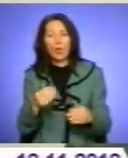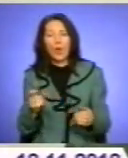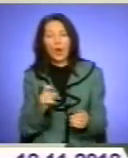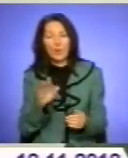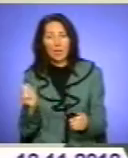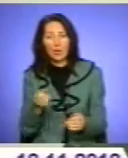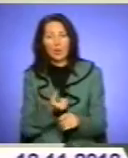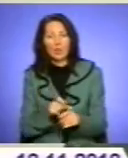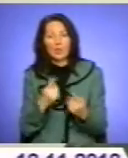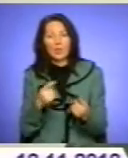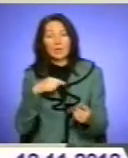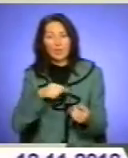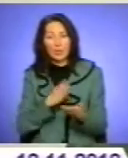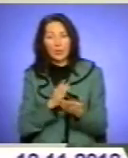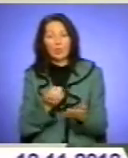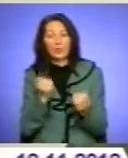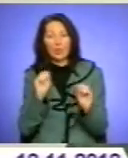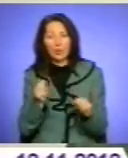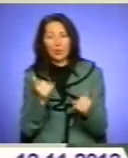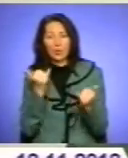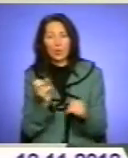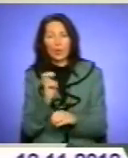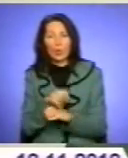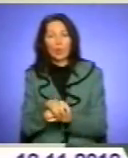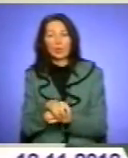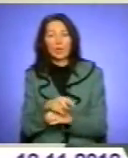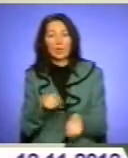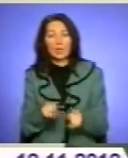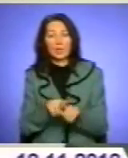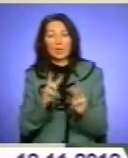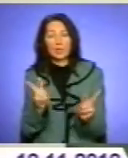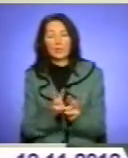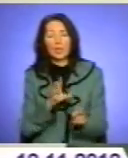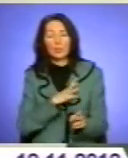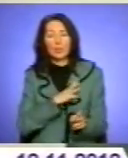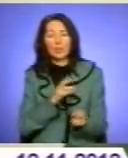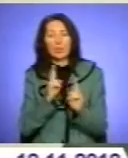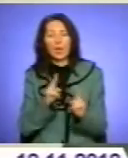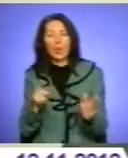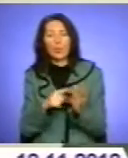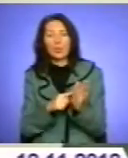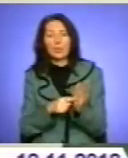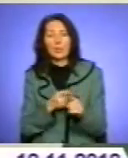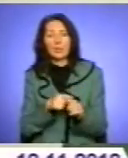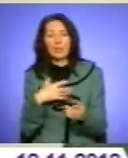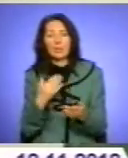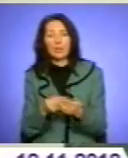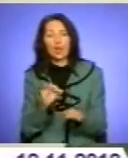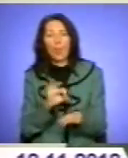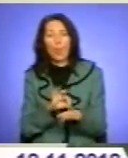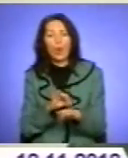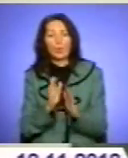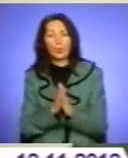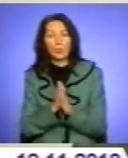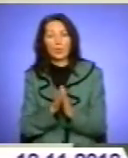вони можуть прихилитися нині до такої святині і збагатитися, не знаю, поділитися якимось своїм болем. Туди